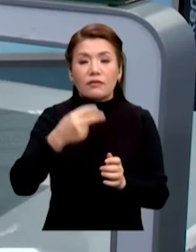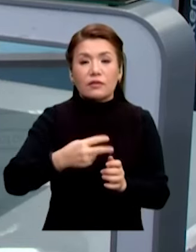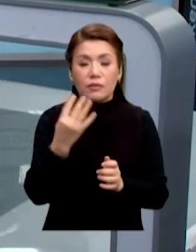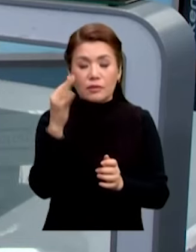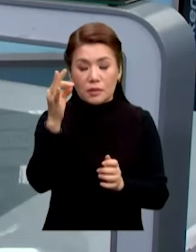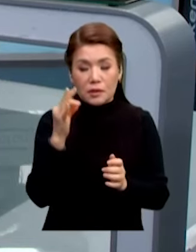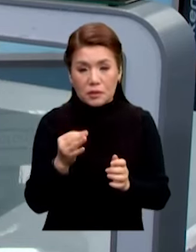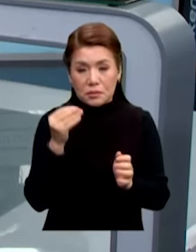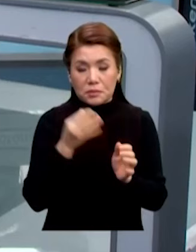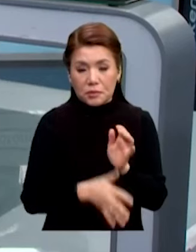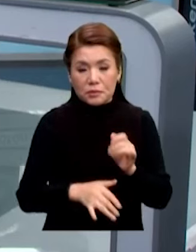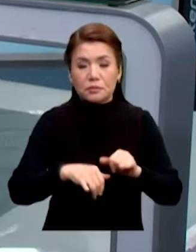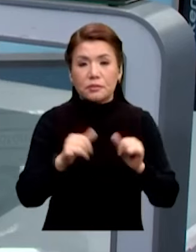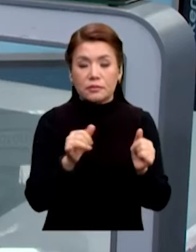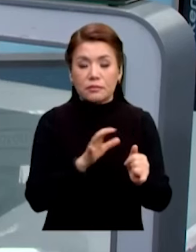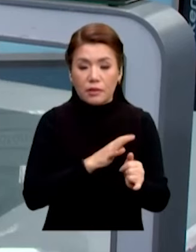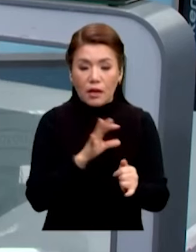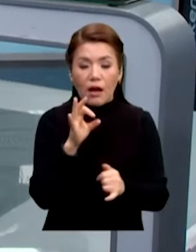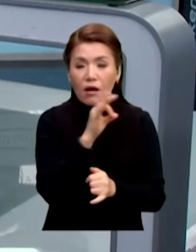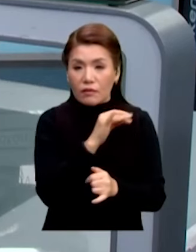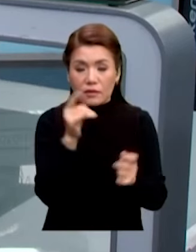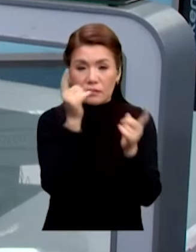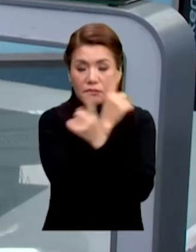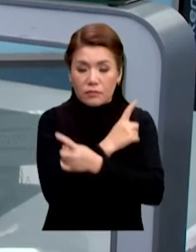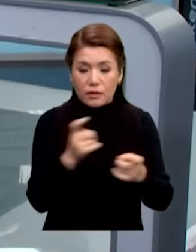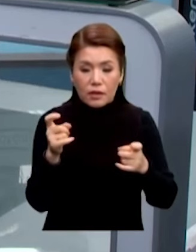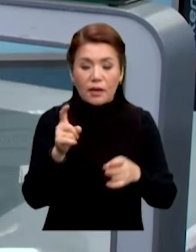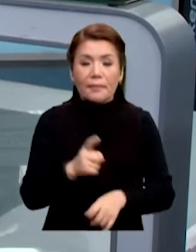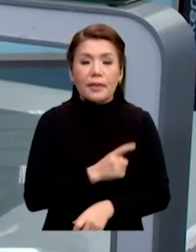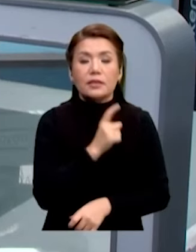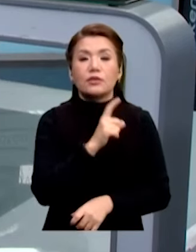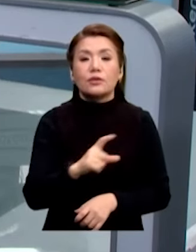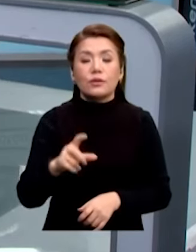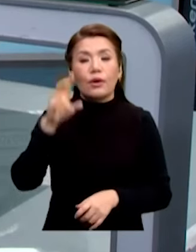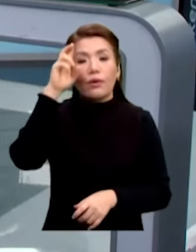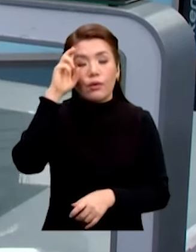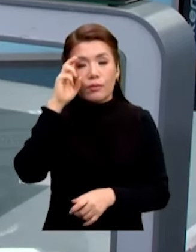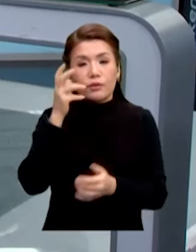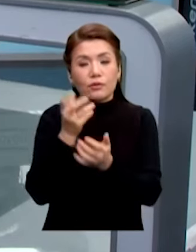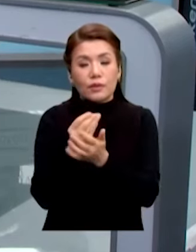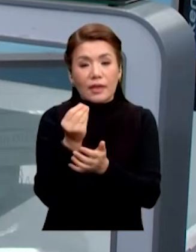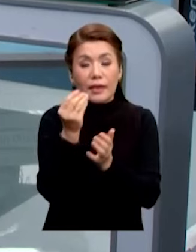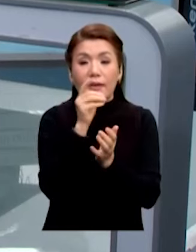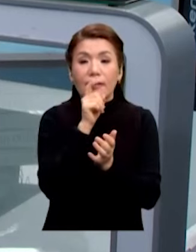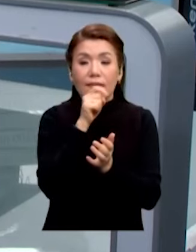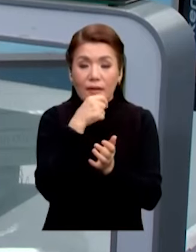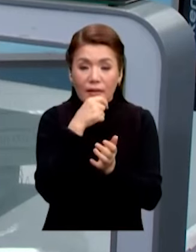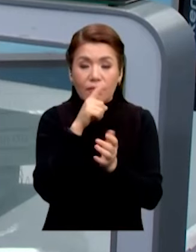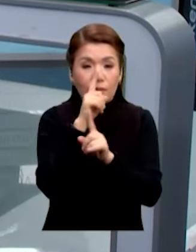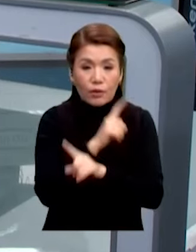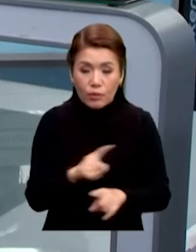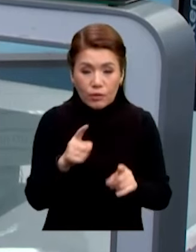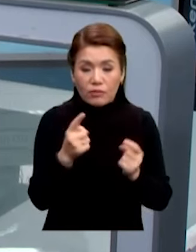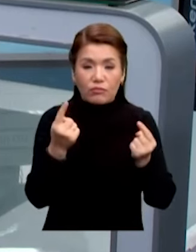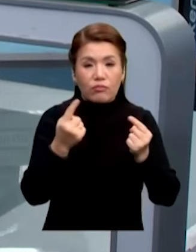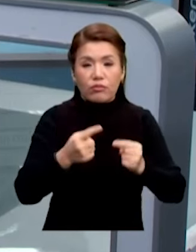көбейіпті. Бұл қаржы министрлігі ұсынған ресми дерек. Мамандар үкімет көрпесіне қарай көсілмесе, Қазақстан дағдарысқа орыну мүмкін